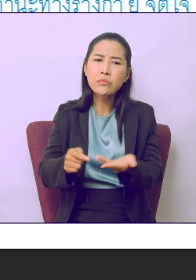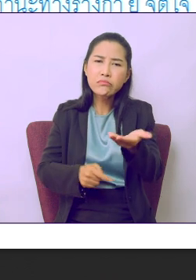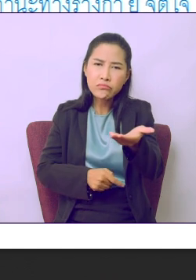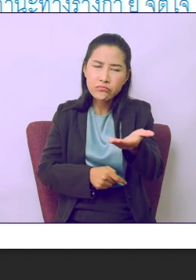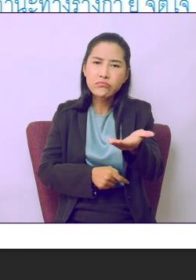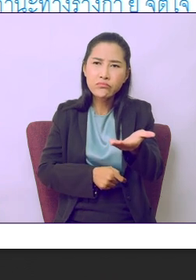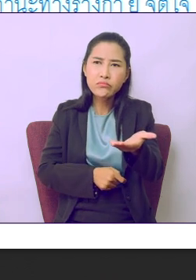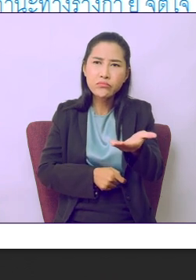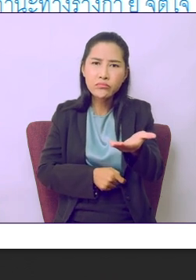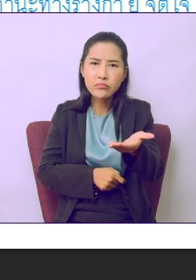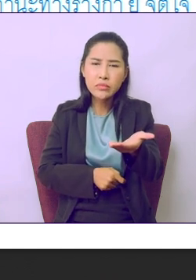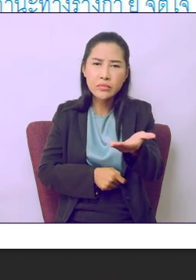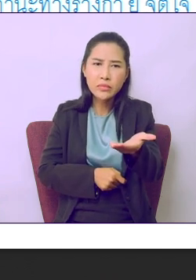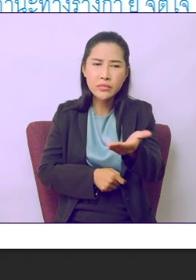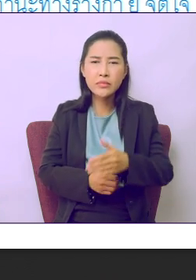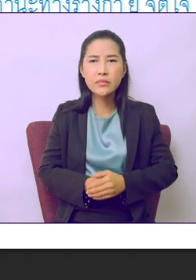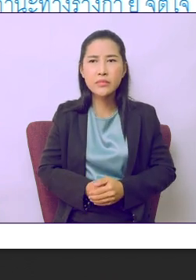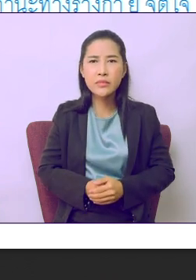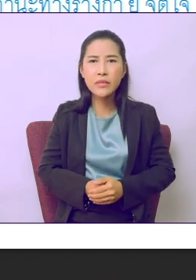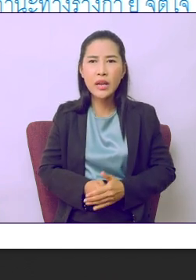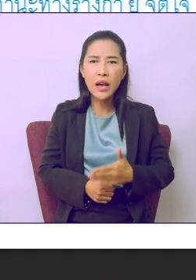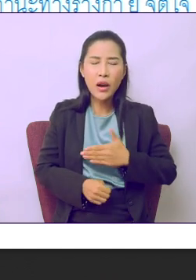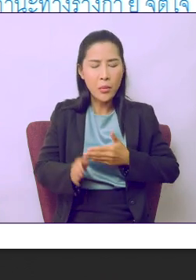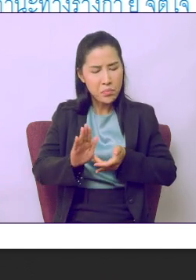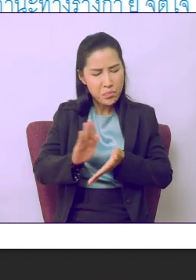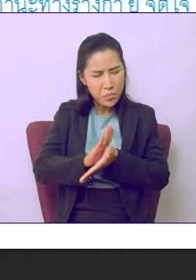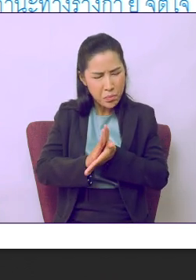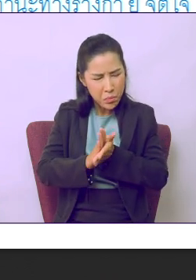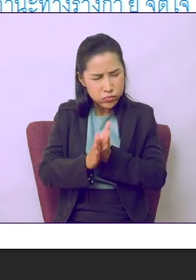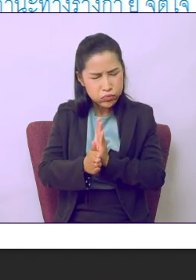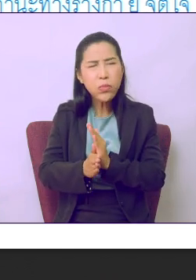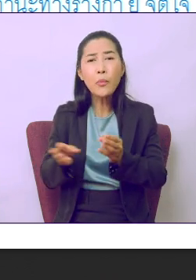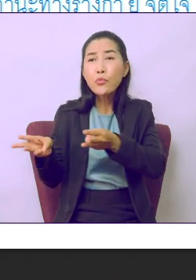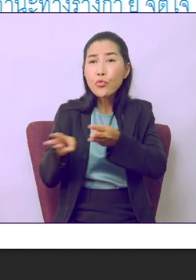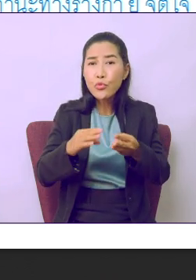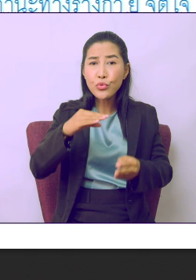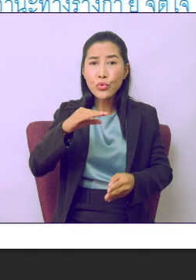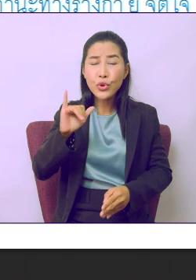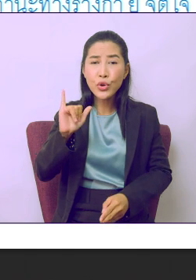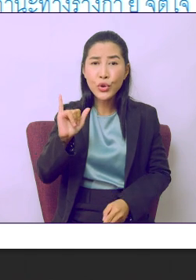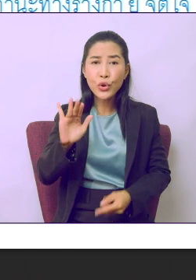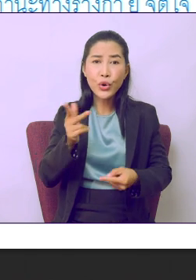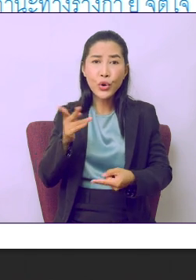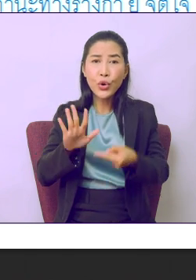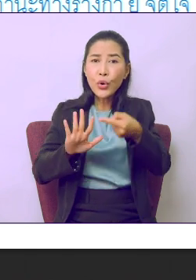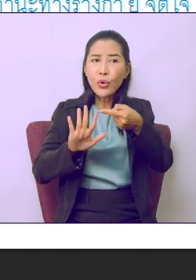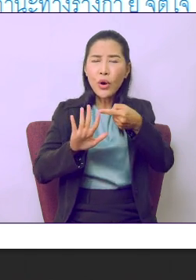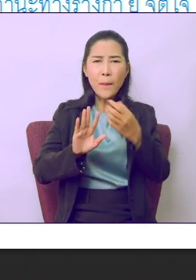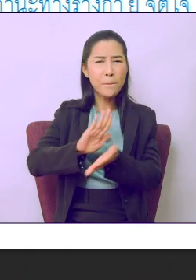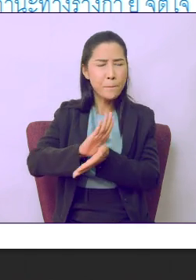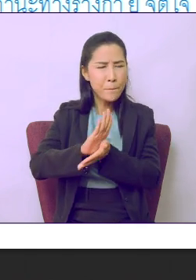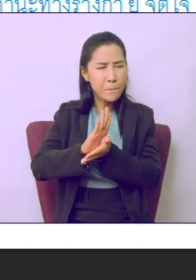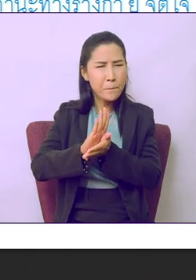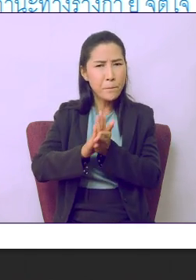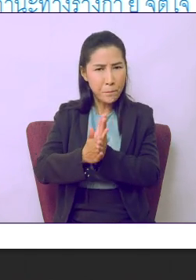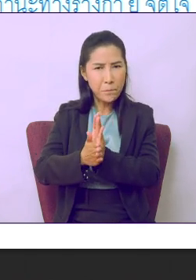ว่าอ่าให้เราเนี่ยนะครับสามารถประยุกต์โยคะได้เยอะมากเลยให้กับเข้ากับคนอื่นๆได้มากมายเลยอ่ะนะครับ